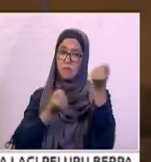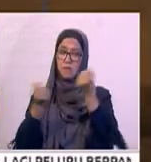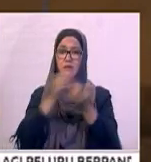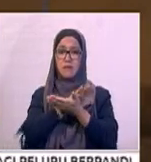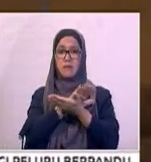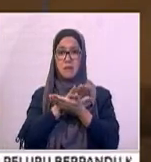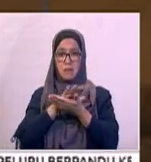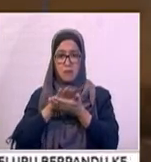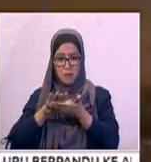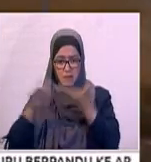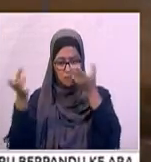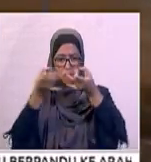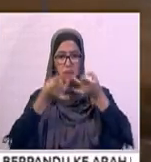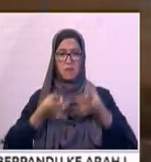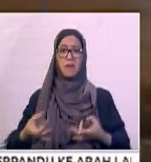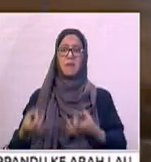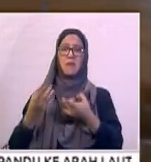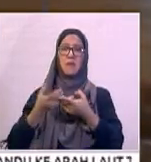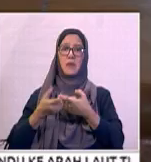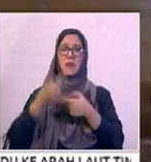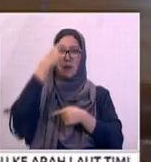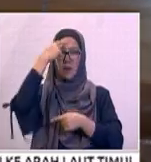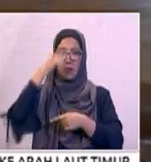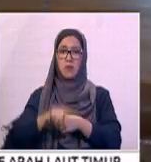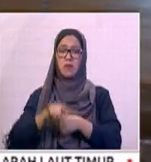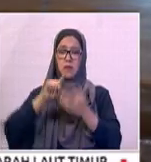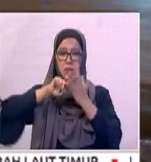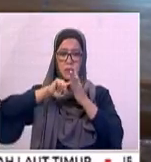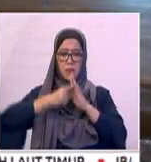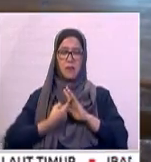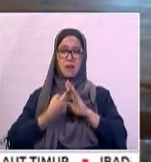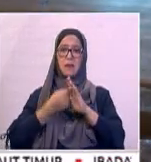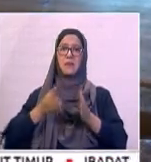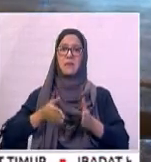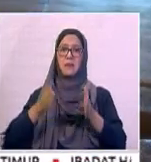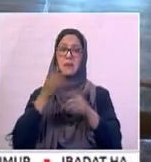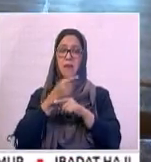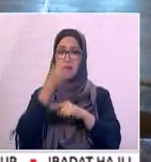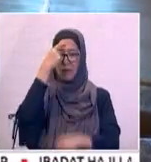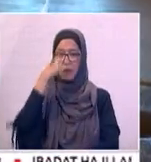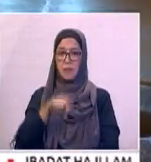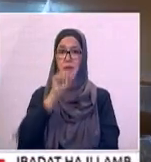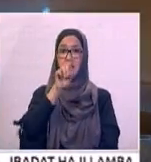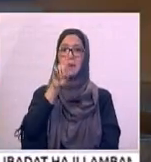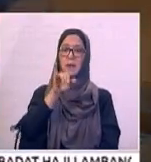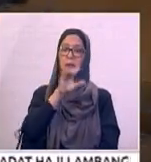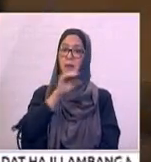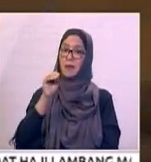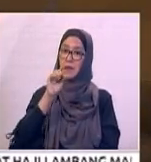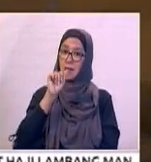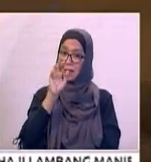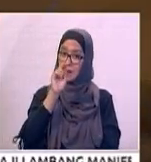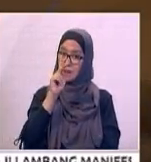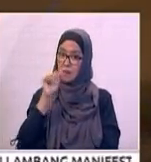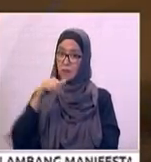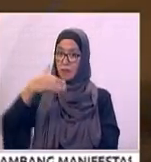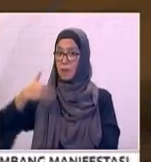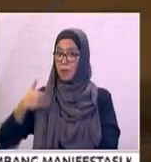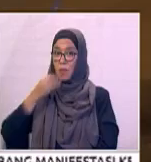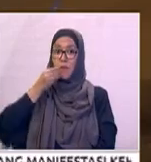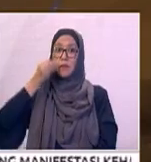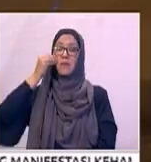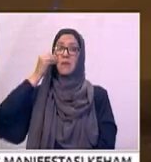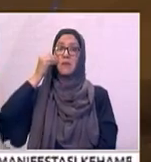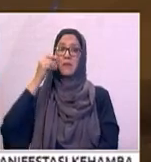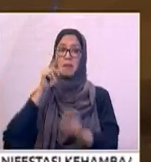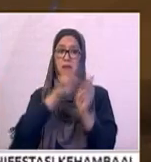anda sebelum memulakan perjalanan. Jadi kepada Andy dan Atikah di studio sana, sebelum anda pulang ke kampung, pastikan anda periksa kenderaan